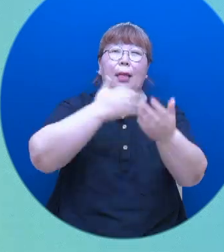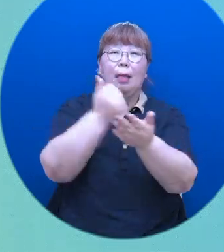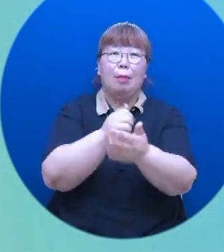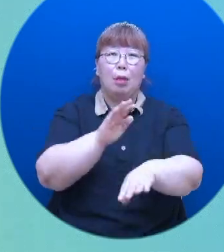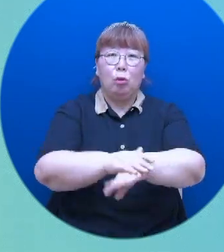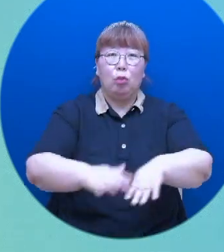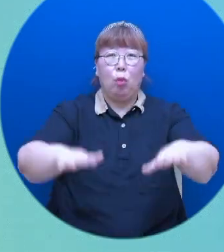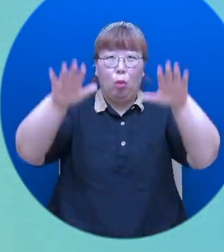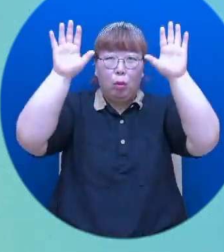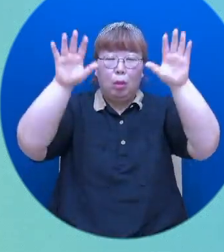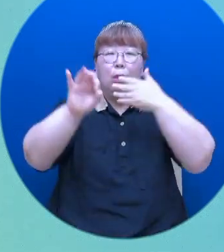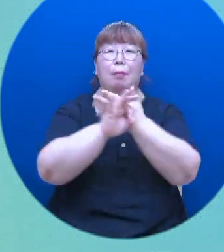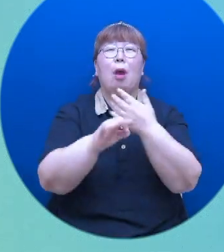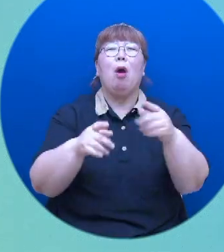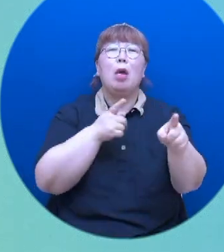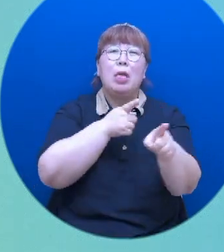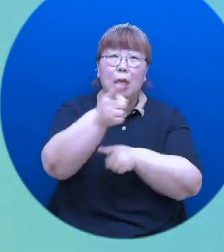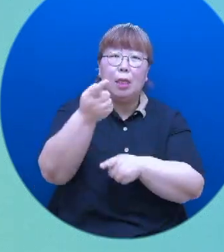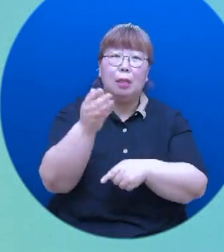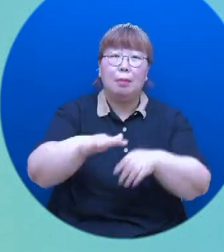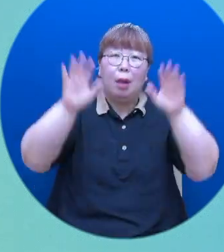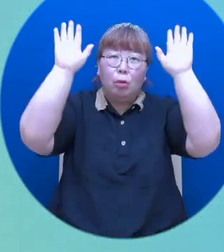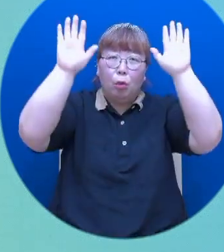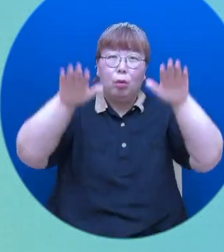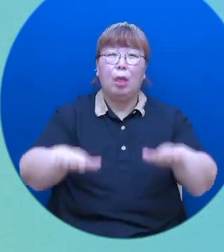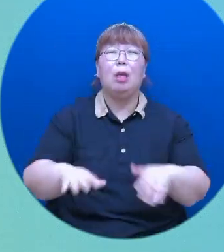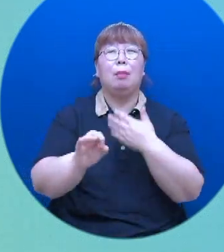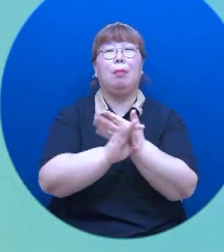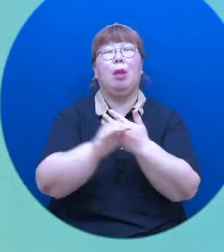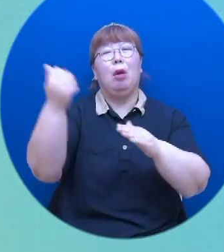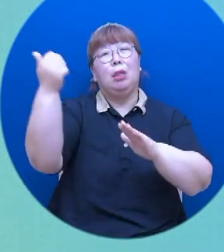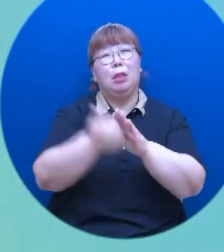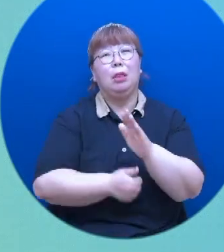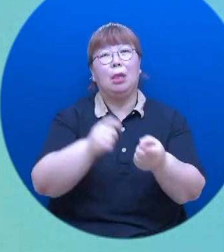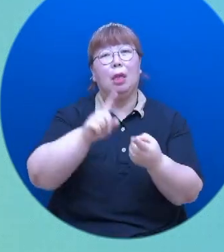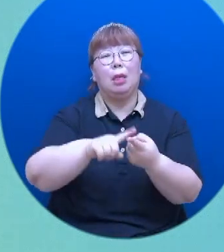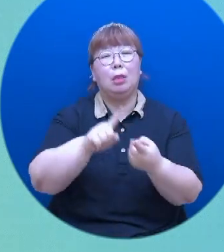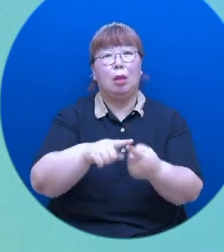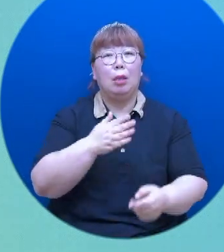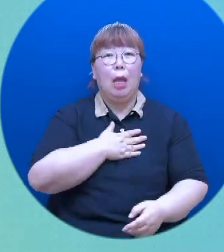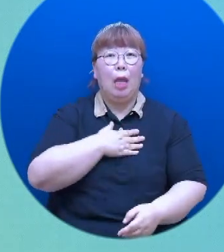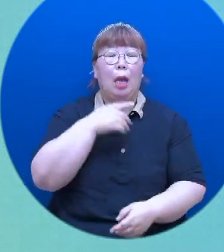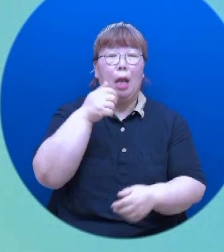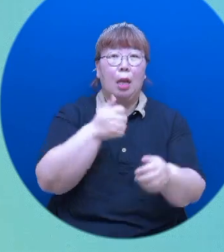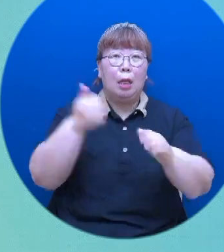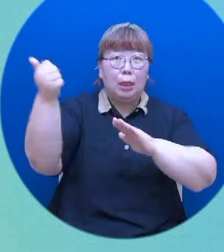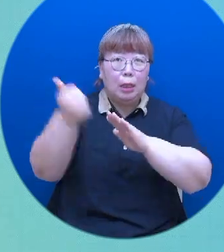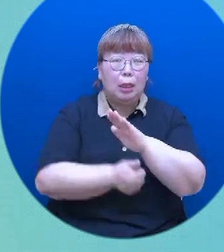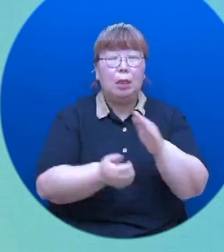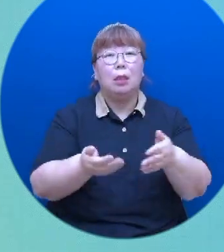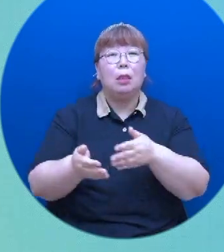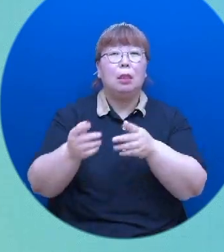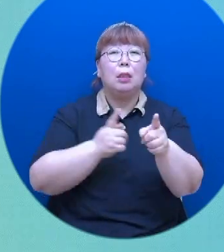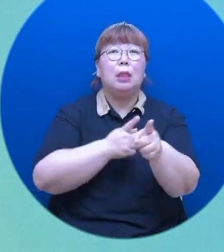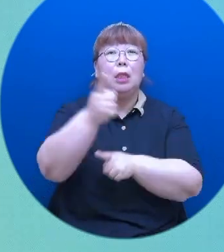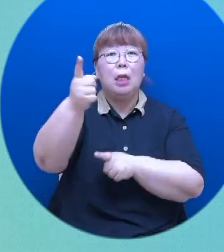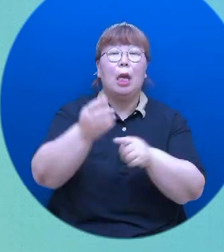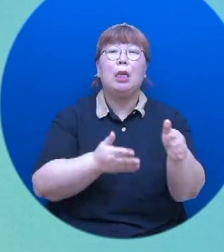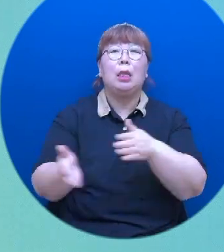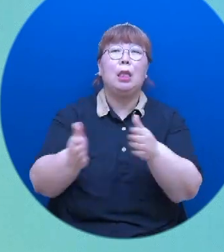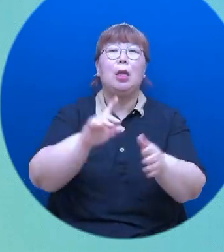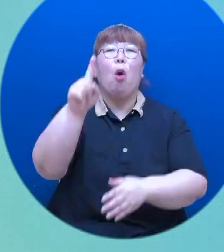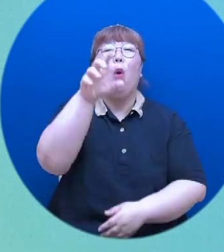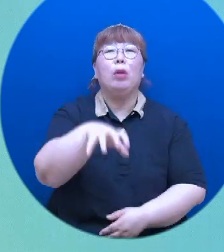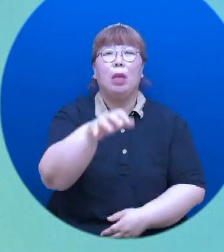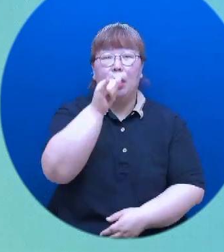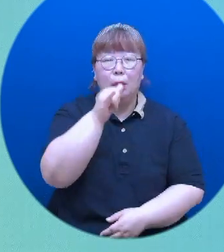이기지만 손 내리면 보이는 현장 진다. 내가 지고 승리하는 그 길이 어디에 있느냐? 보이지 않는 하나님에